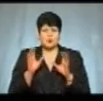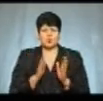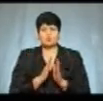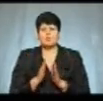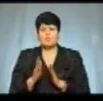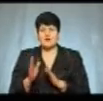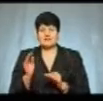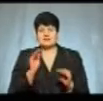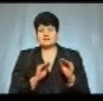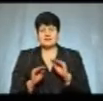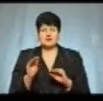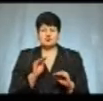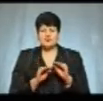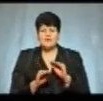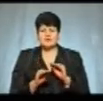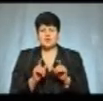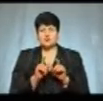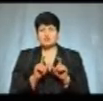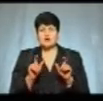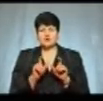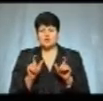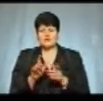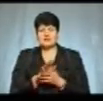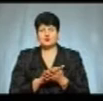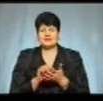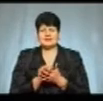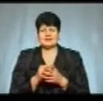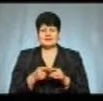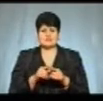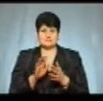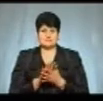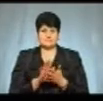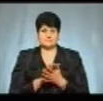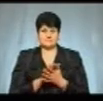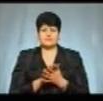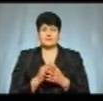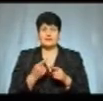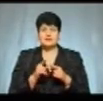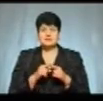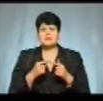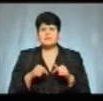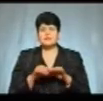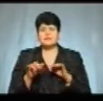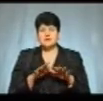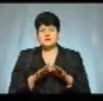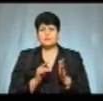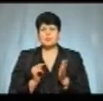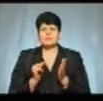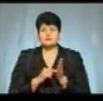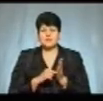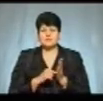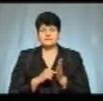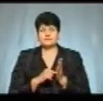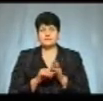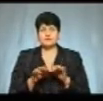порядку влаштувати установки з утилізації цих відходів тваринного походження. Даний вид діяльності, він зараз підпадає